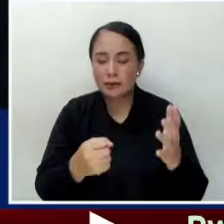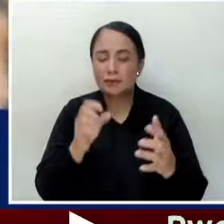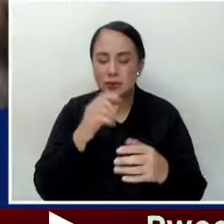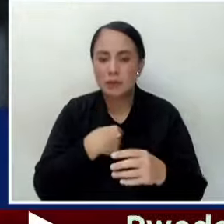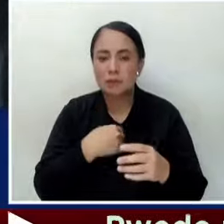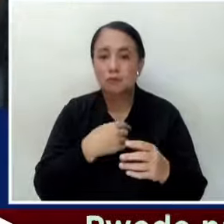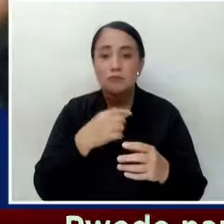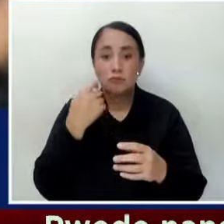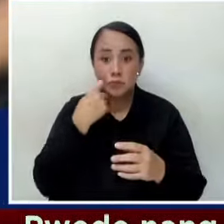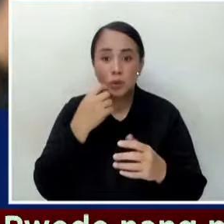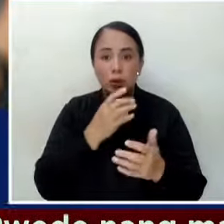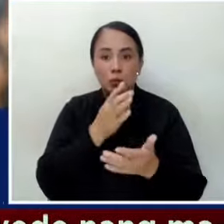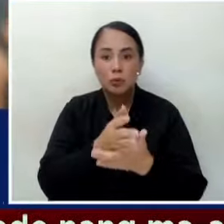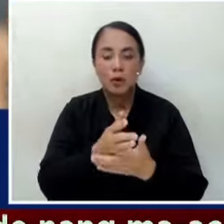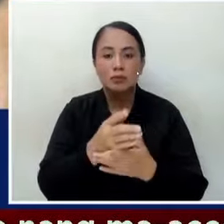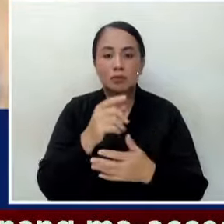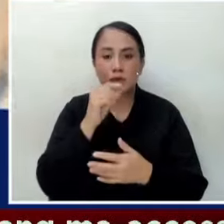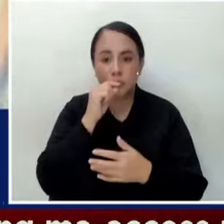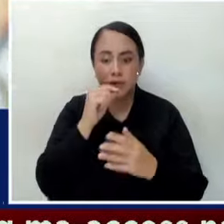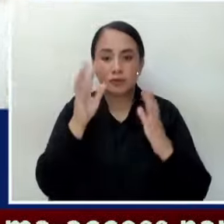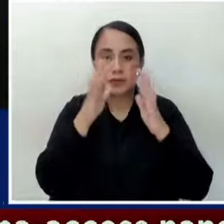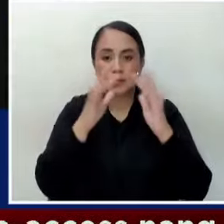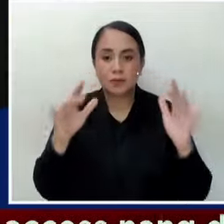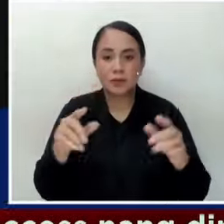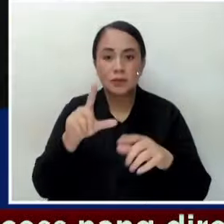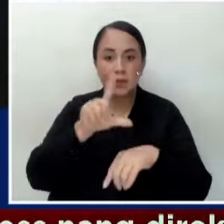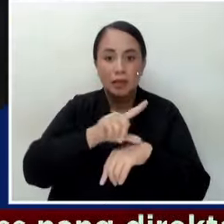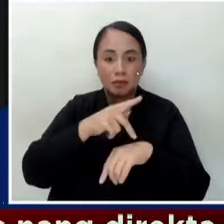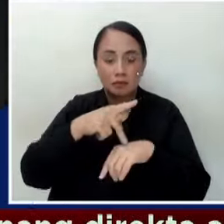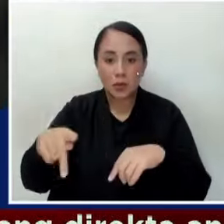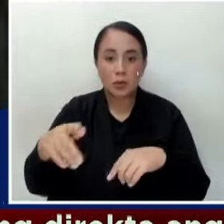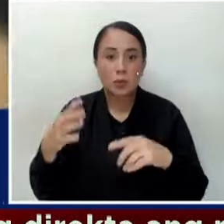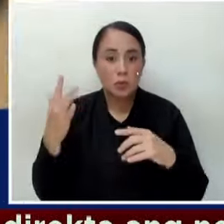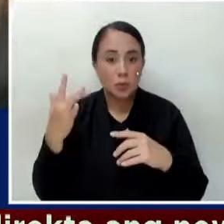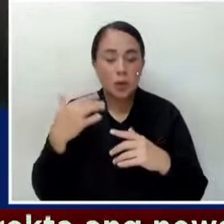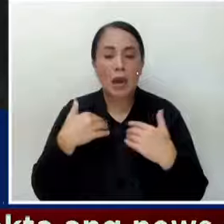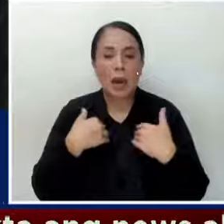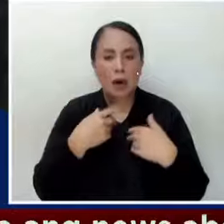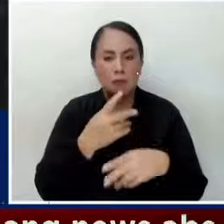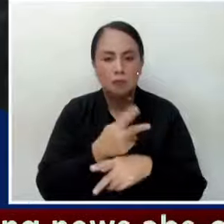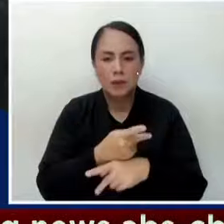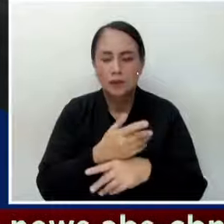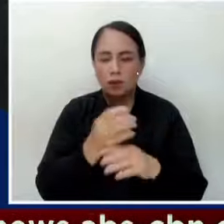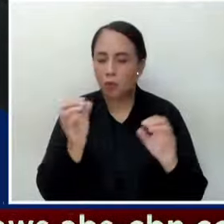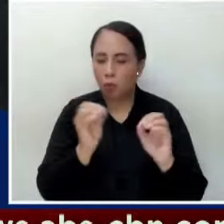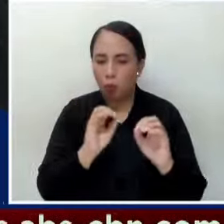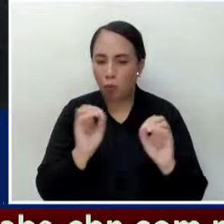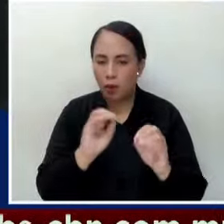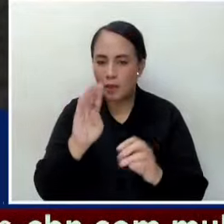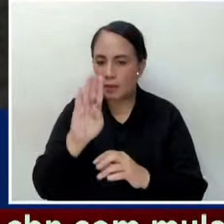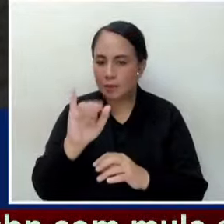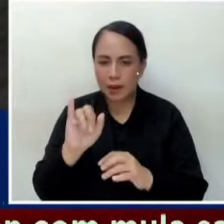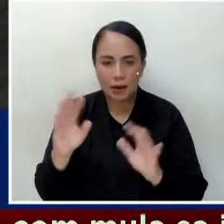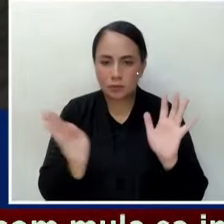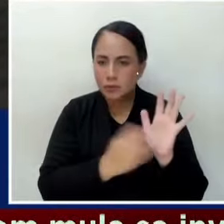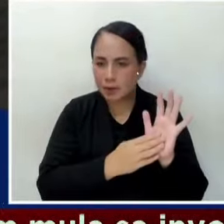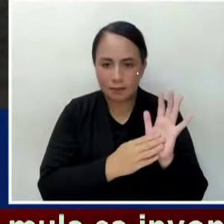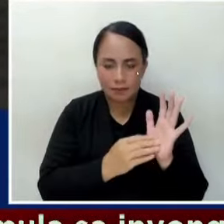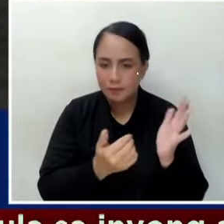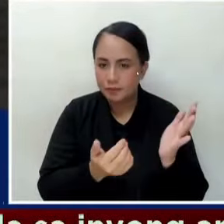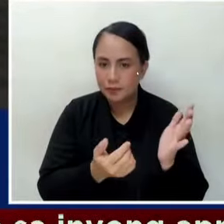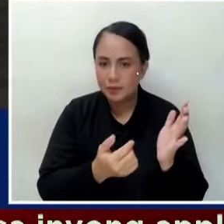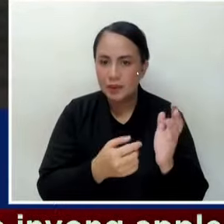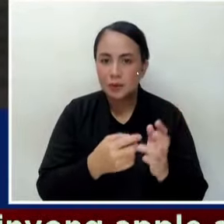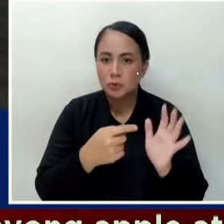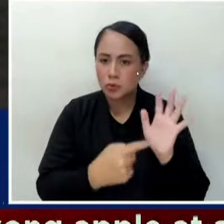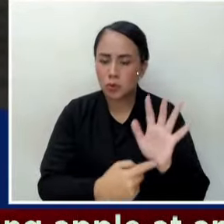ng BIR ang isang vape festival sa Las Piñas kung saan may mga produktong walang internal revenue stamp. Pinakita natin